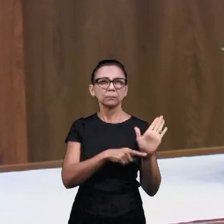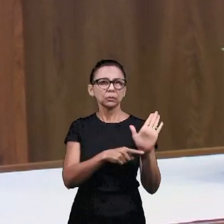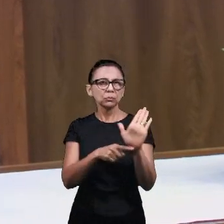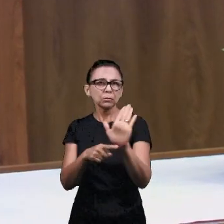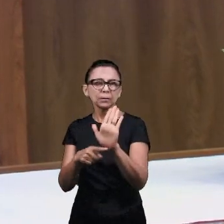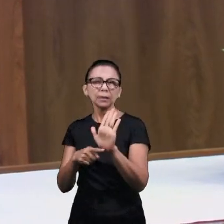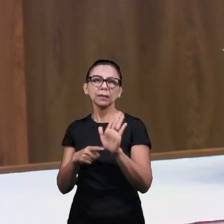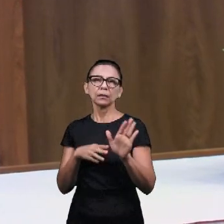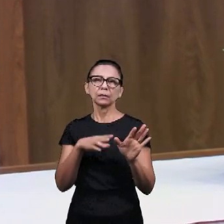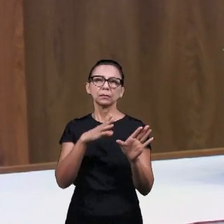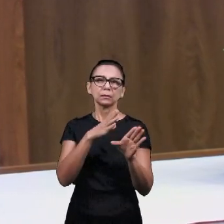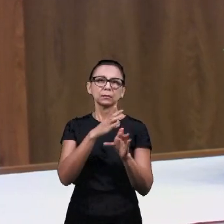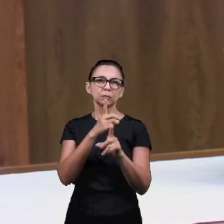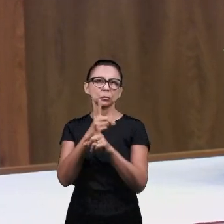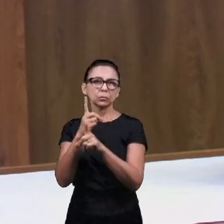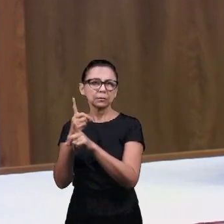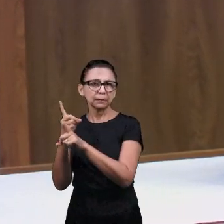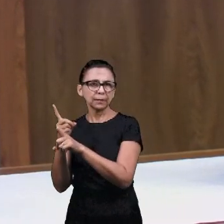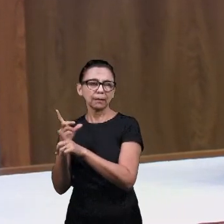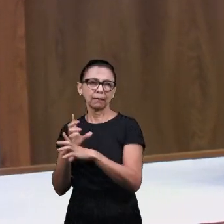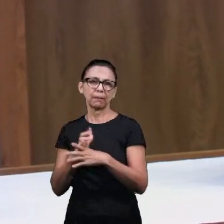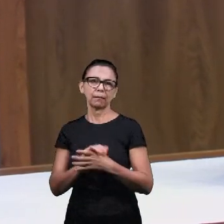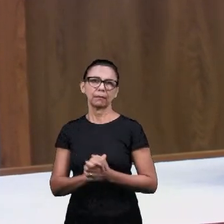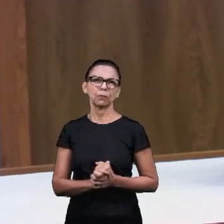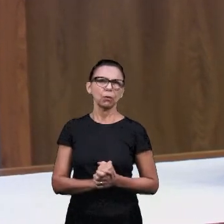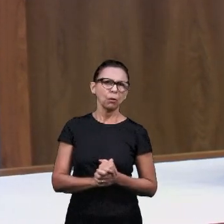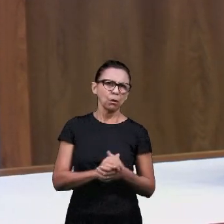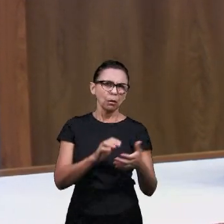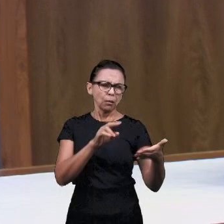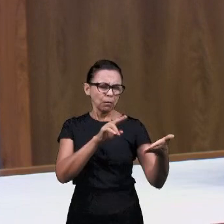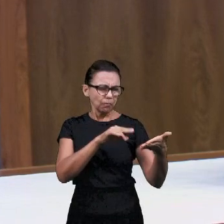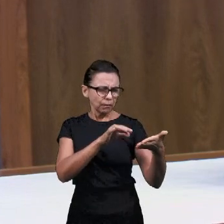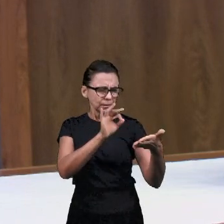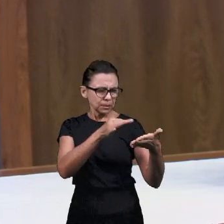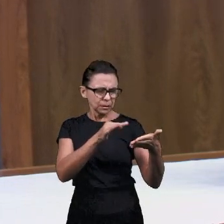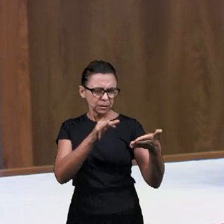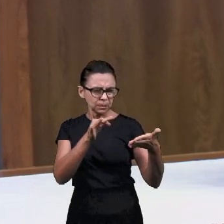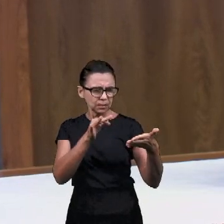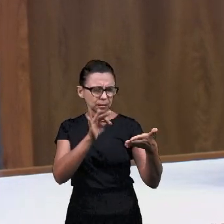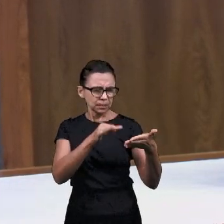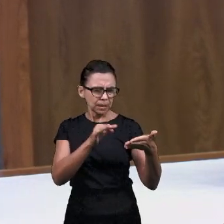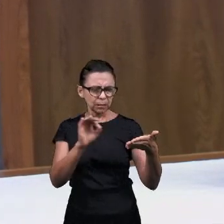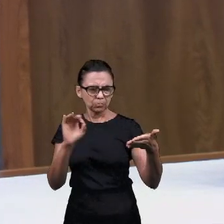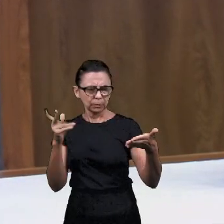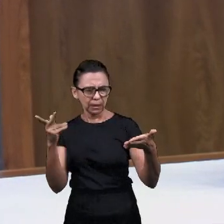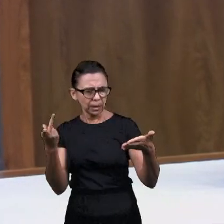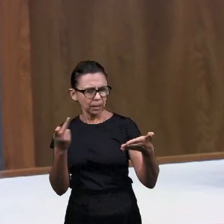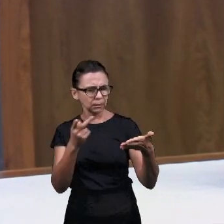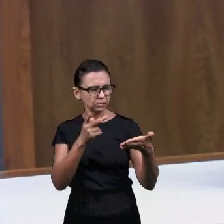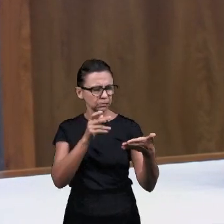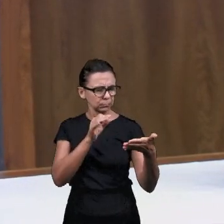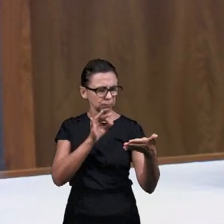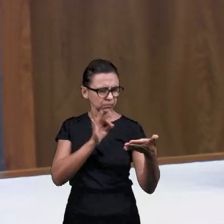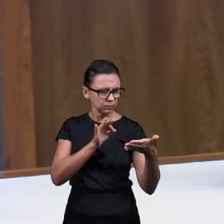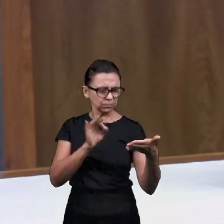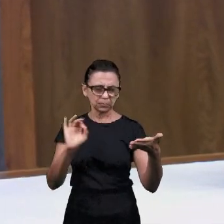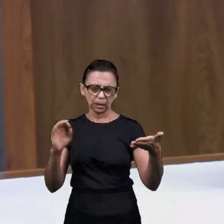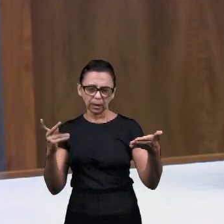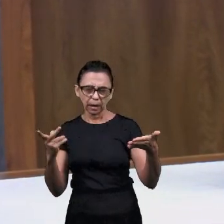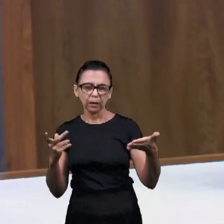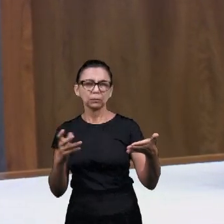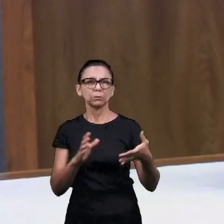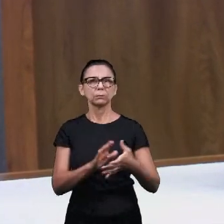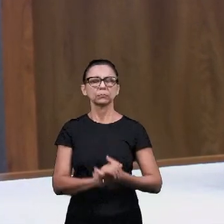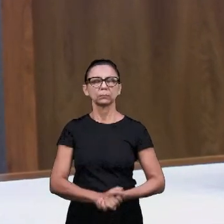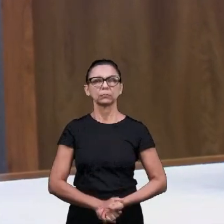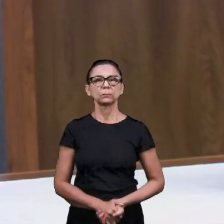retrouver et à développer les réponses. Certainement, beaucoup n'auront